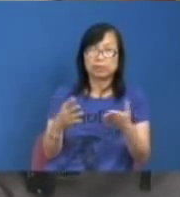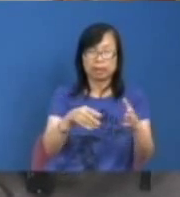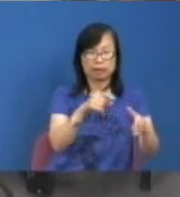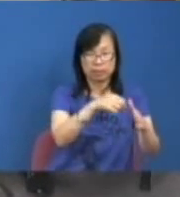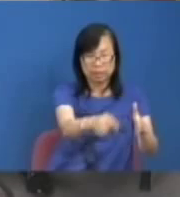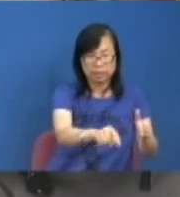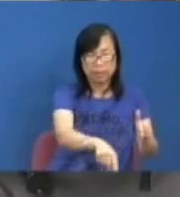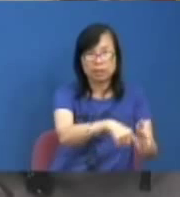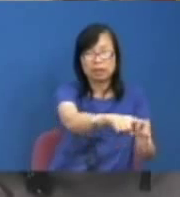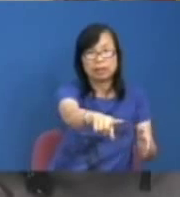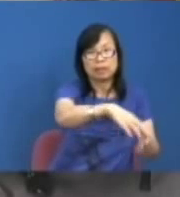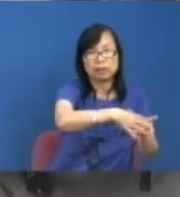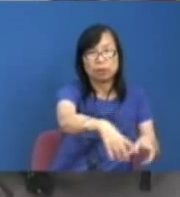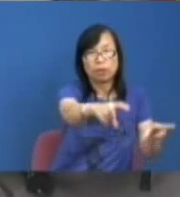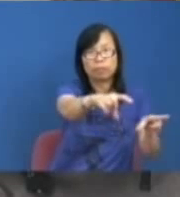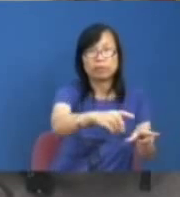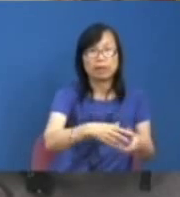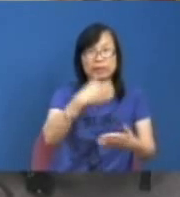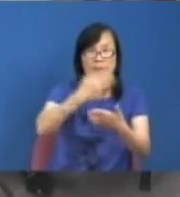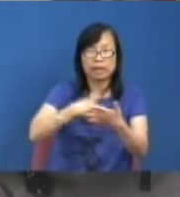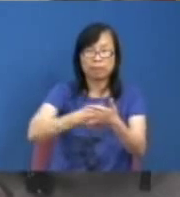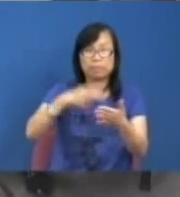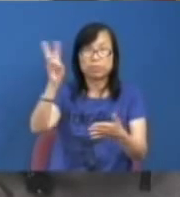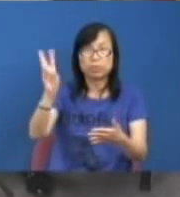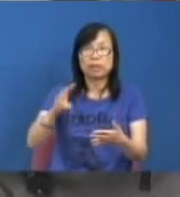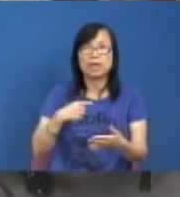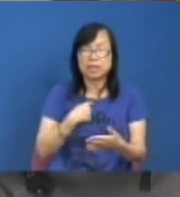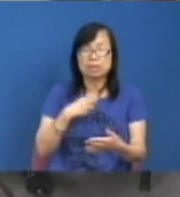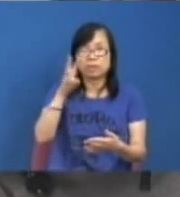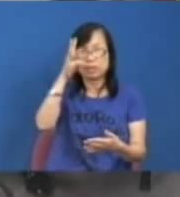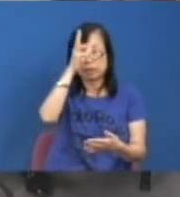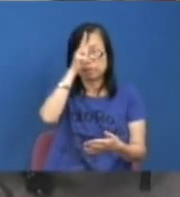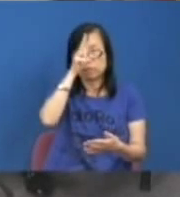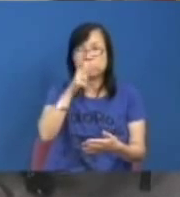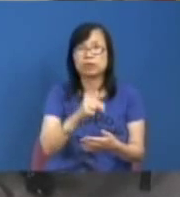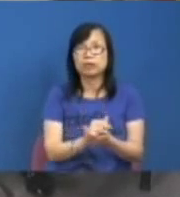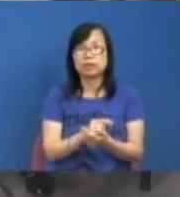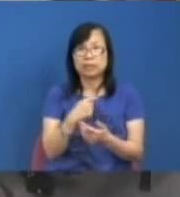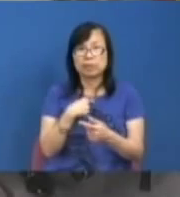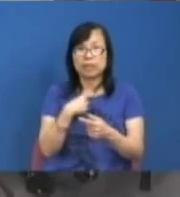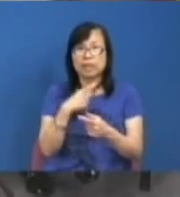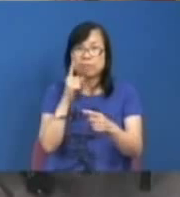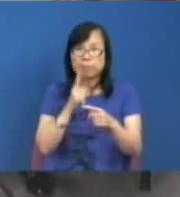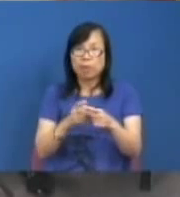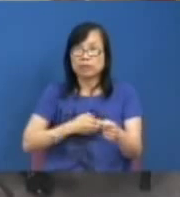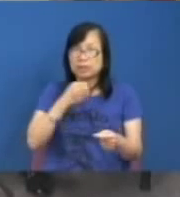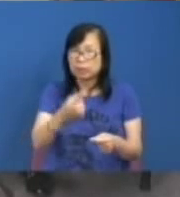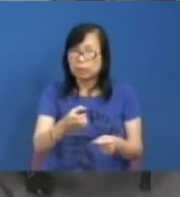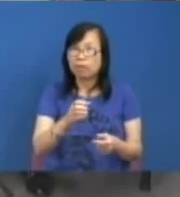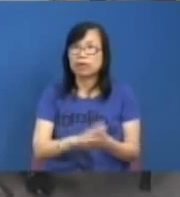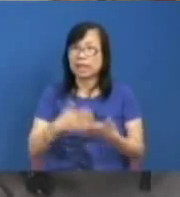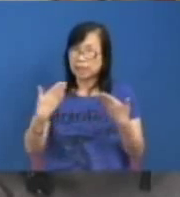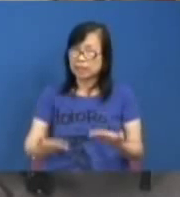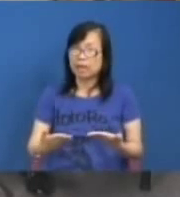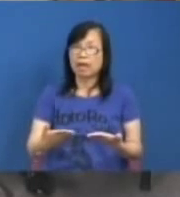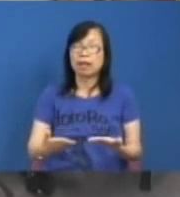者。節水的方案，但是我覺得政府應該是有一些正面的資助去幫忙的。咁啊，呢集咧，我哋